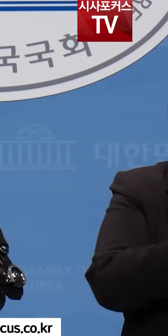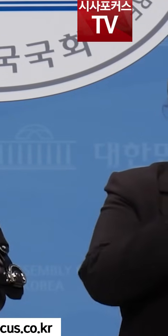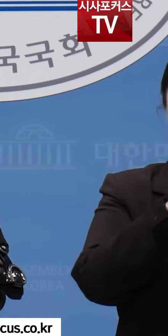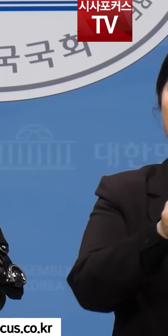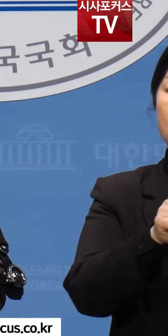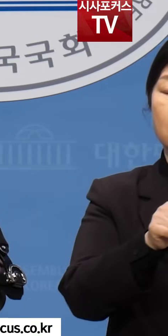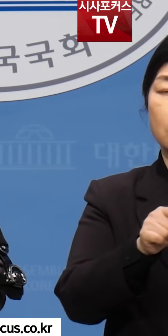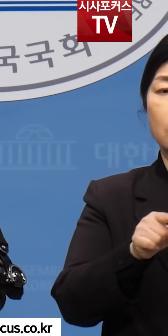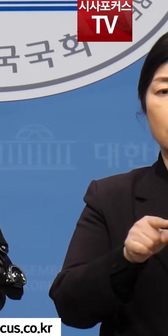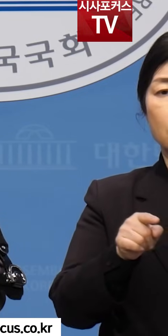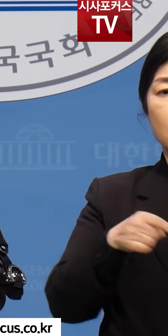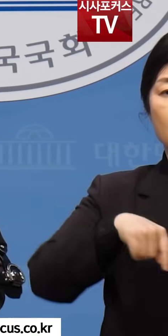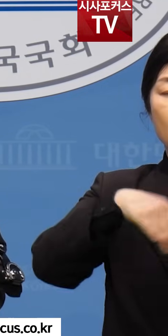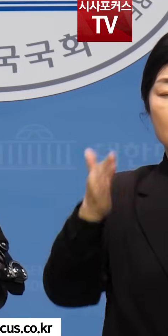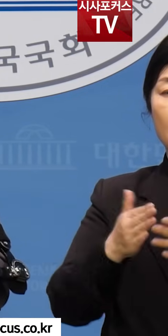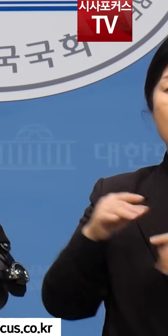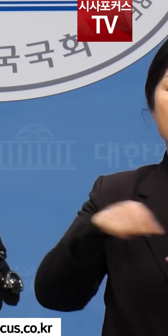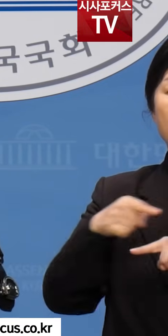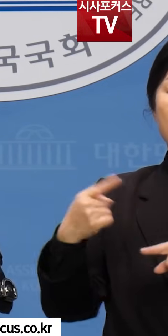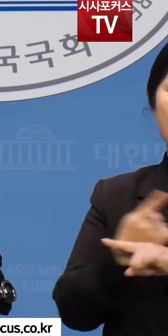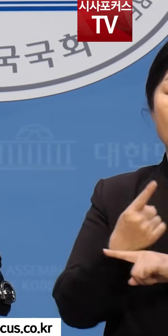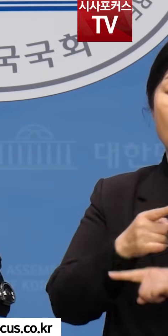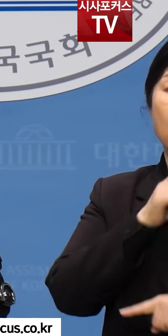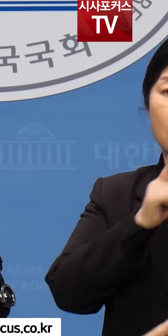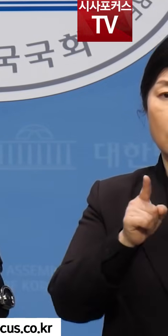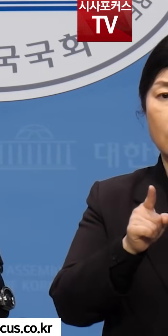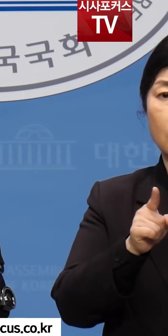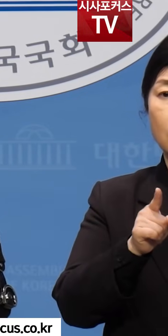조급스러운 그 자체의 장면입니다.